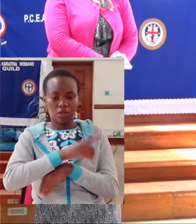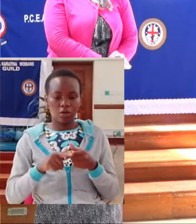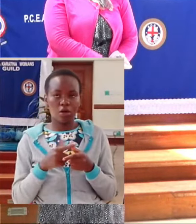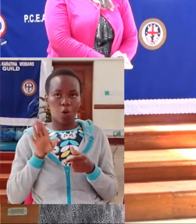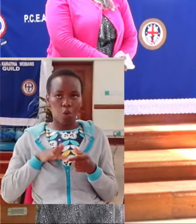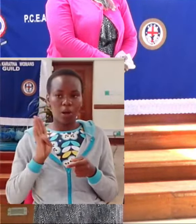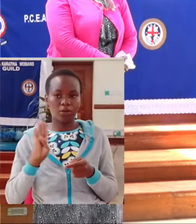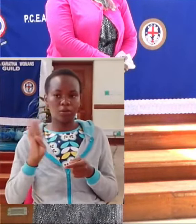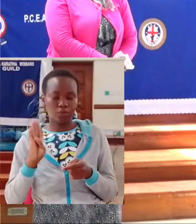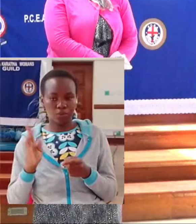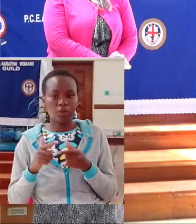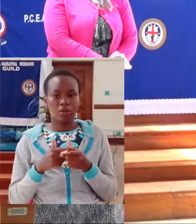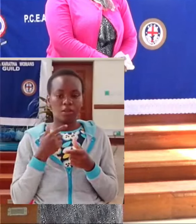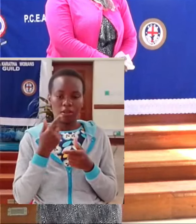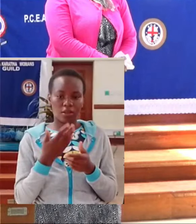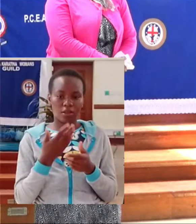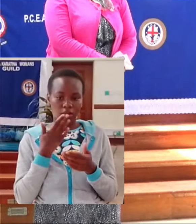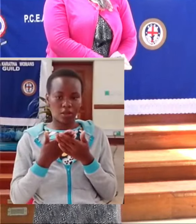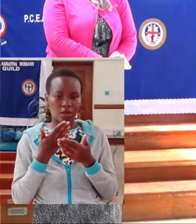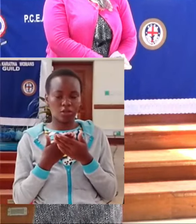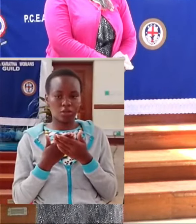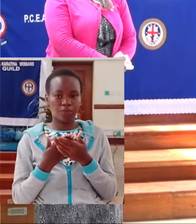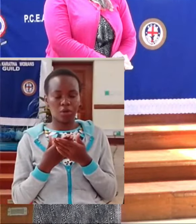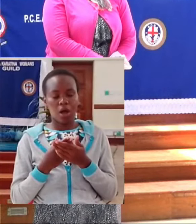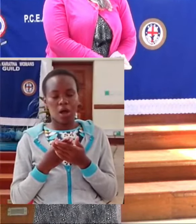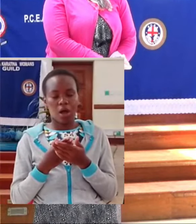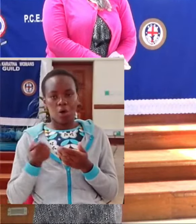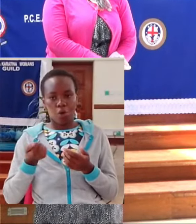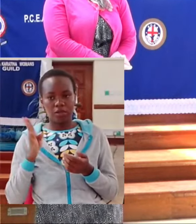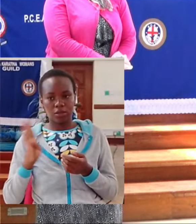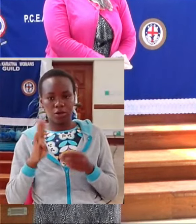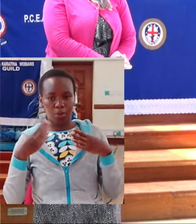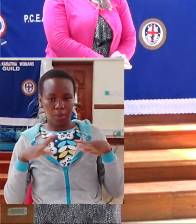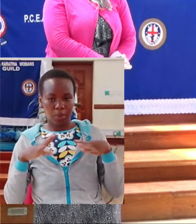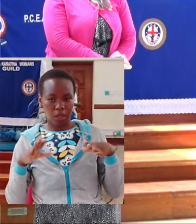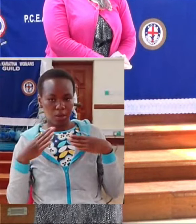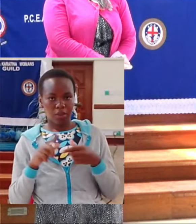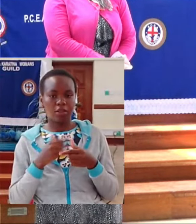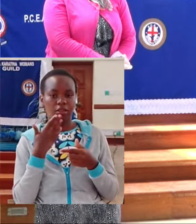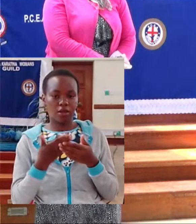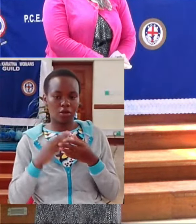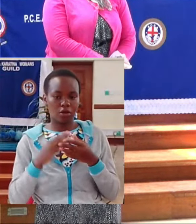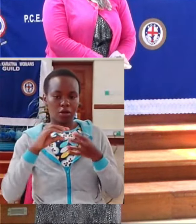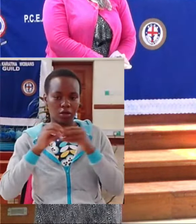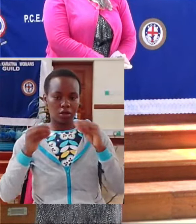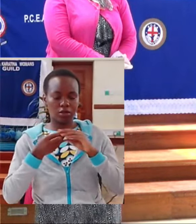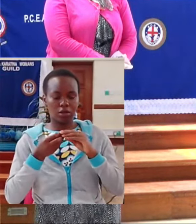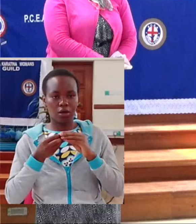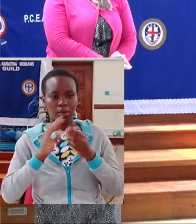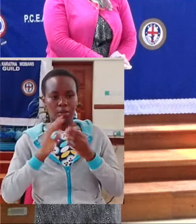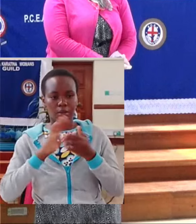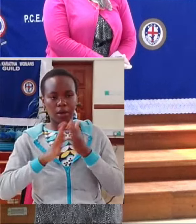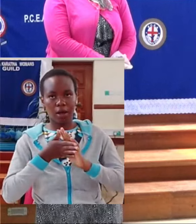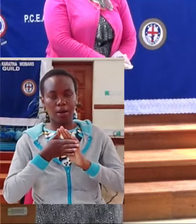guild Jehova God Thank you, Nyodo Amuhirigo, Wasara Mwadani, Nuega Gai, Netodo Ato, Biratoria Dua Magania